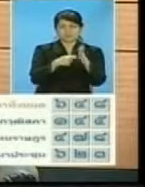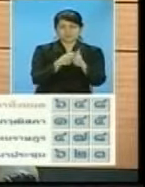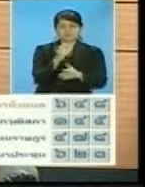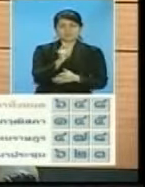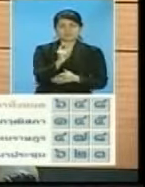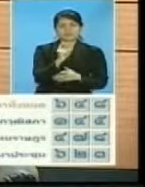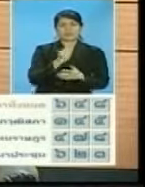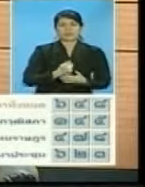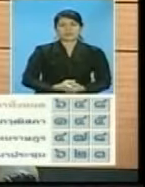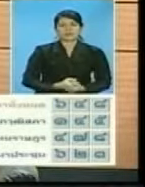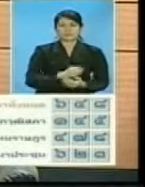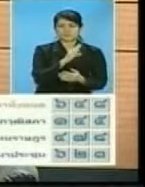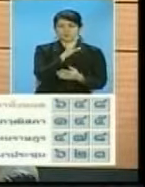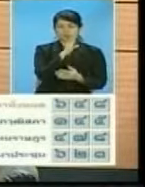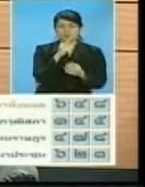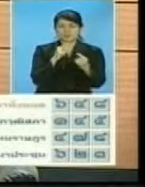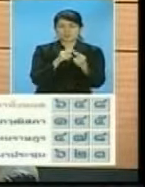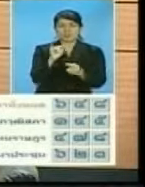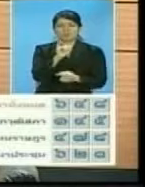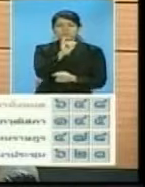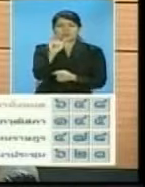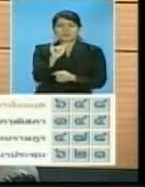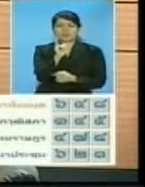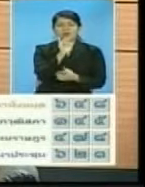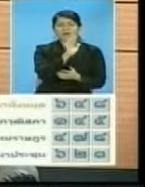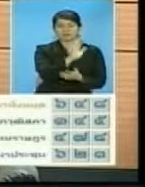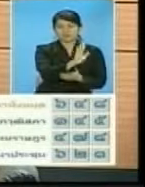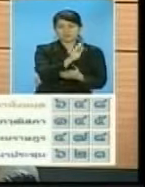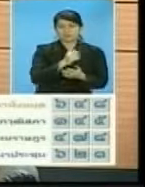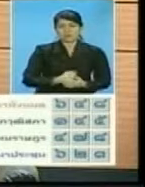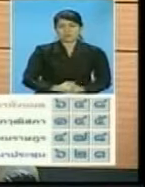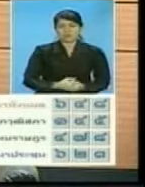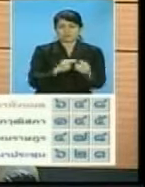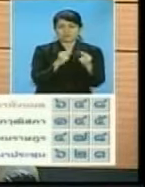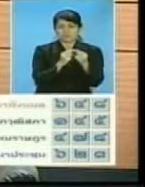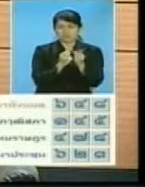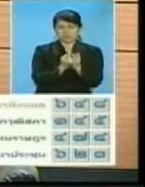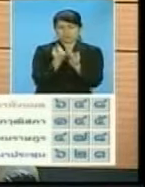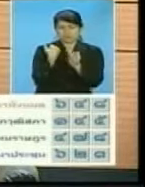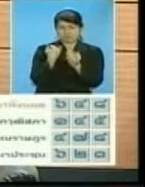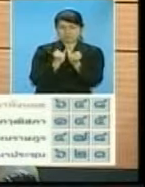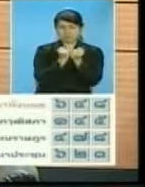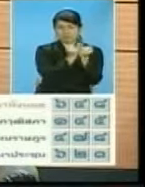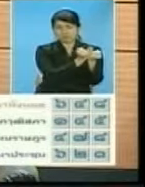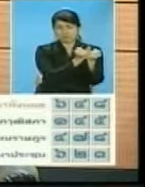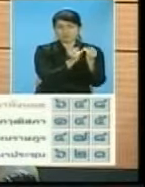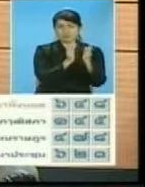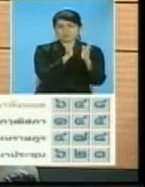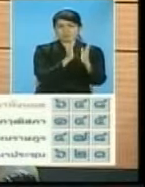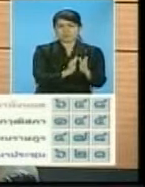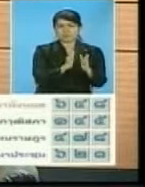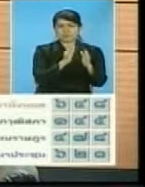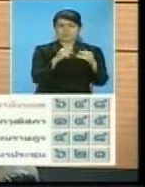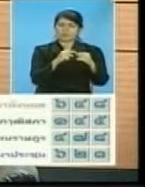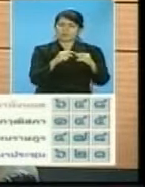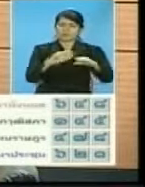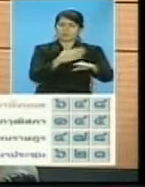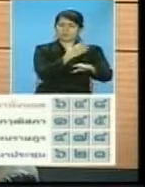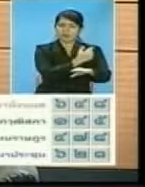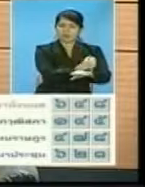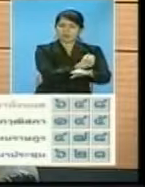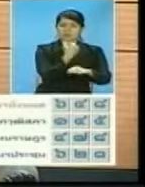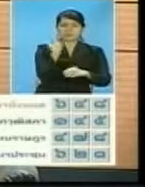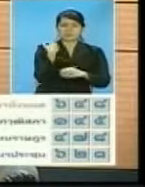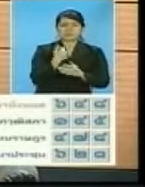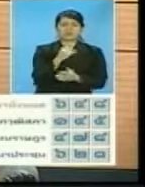ลว่าถ้าเป็นญาติโยมที่มีความโยงใยมีความสัมพันธ์กับนักการเมืองก็อา